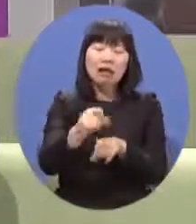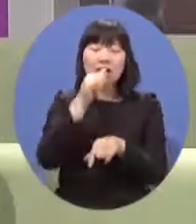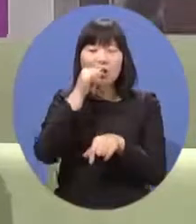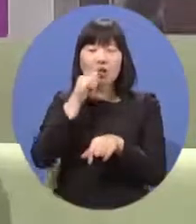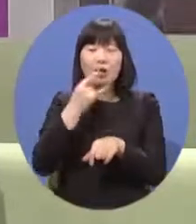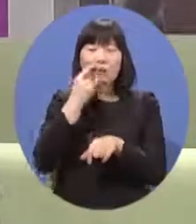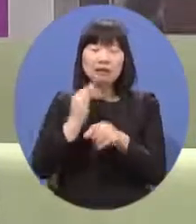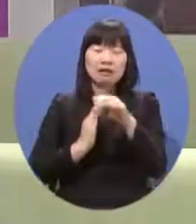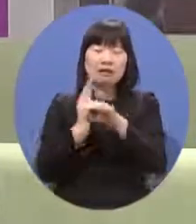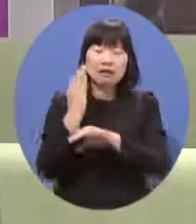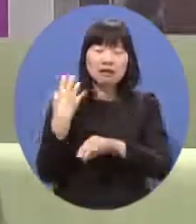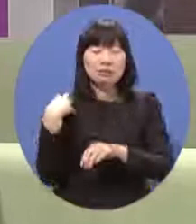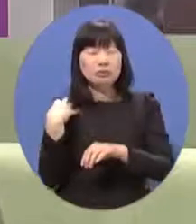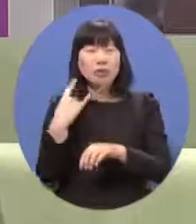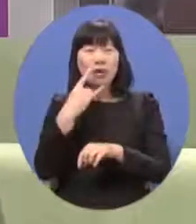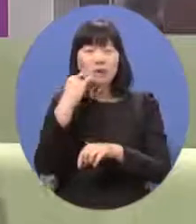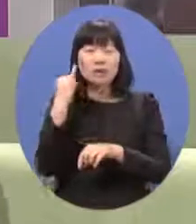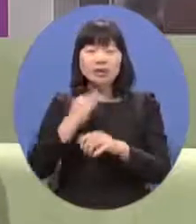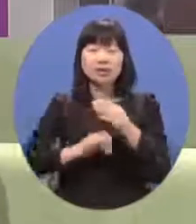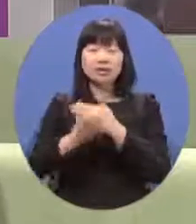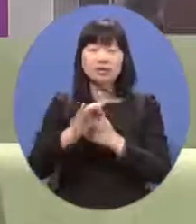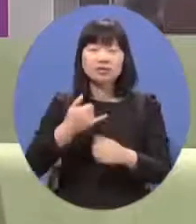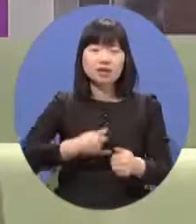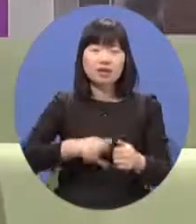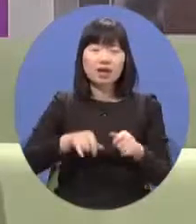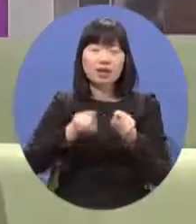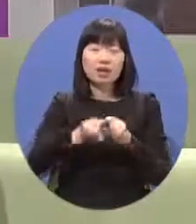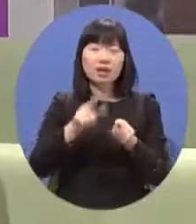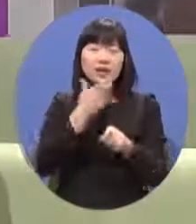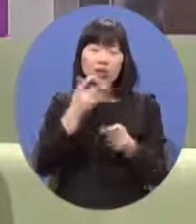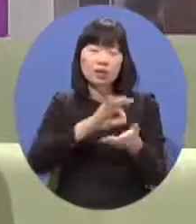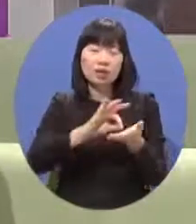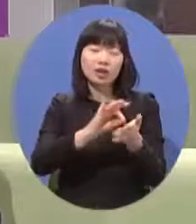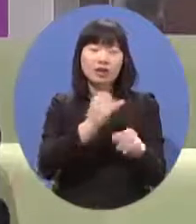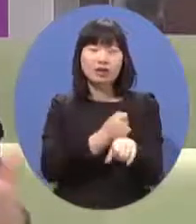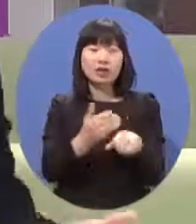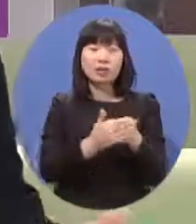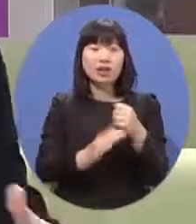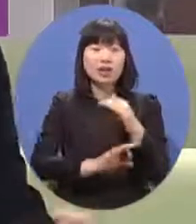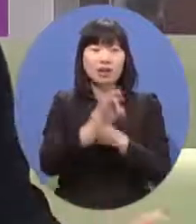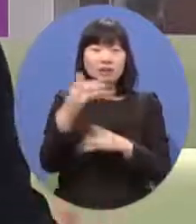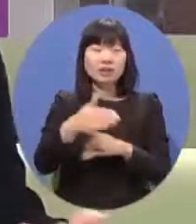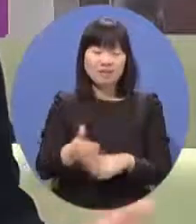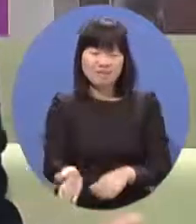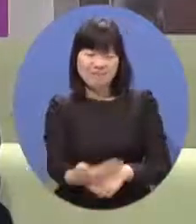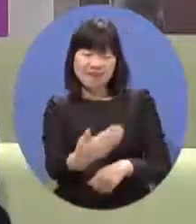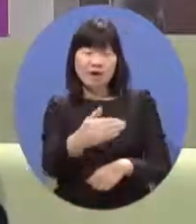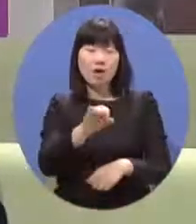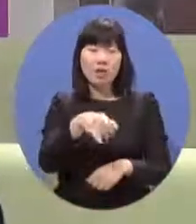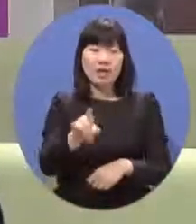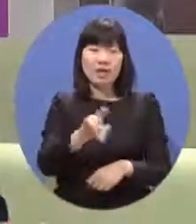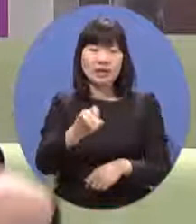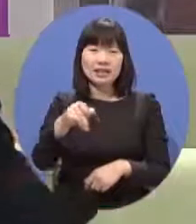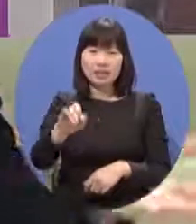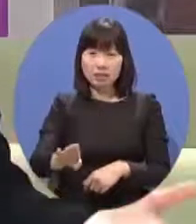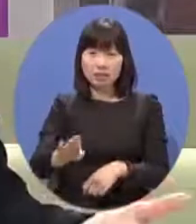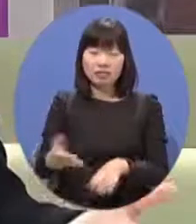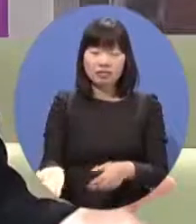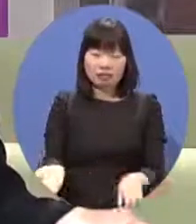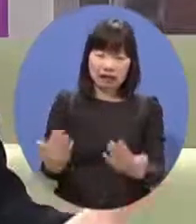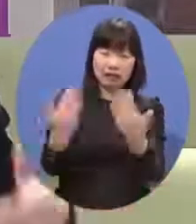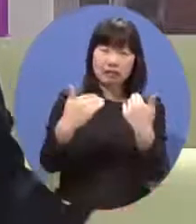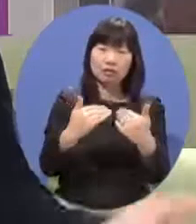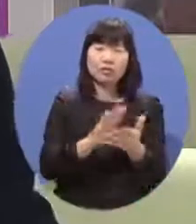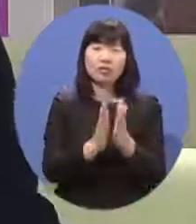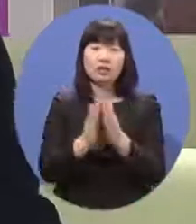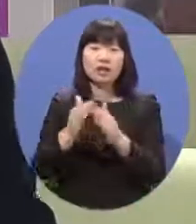엄마가 과하게 부담으로 요즘 어머님들 아침 이제 아이들하고 영어를 쓰신다고 해서 뭐 아침부터 막 웨이크업 일어나 막 이제 하시는 분들 유치원 갔다 온